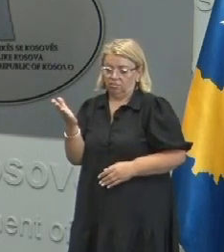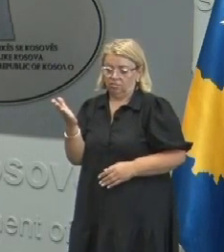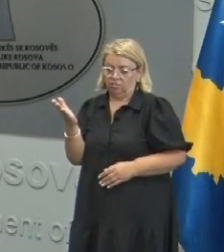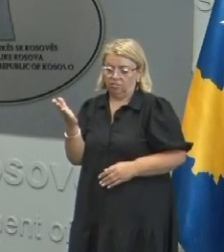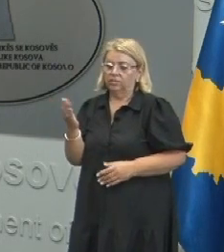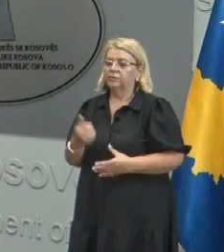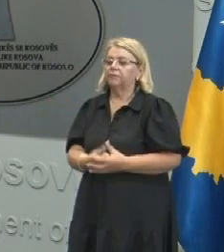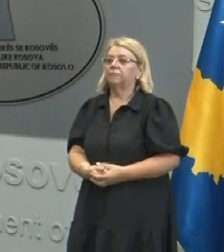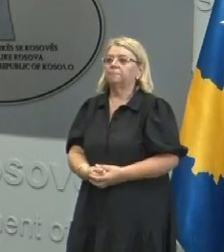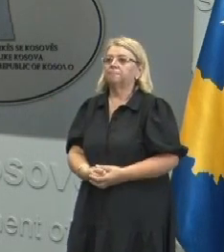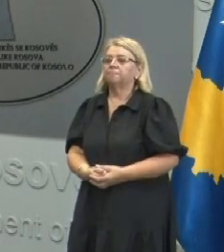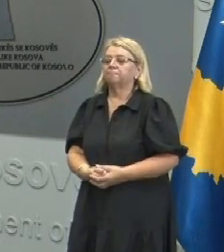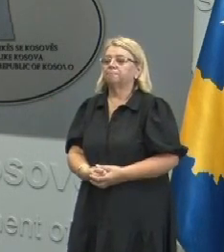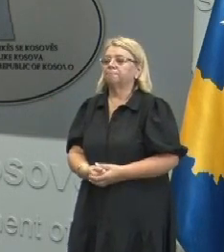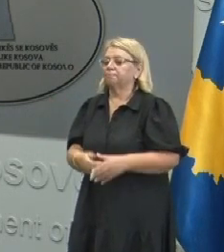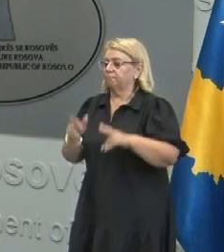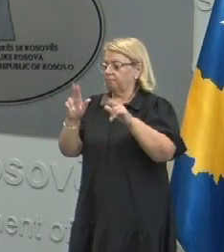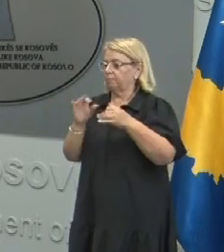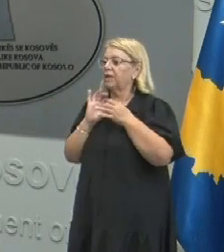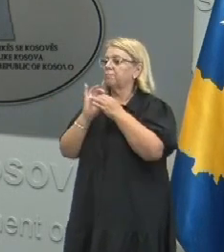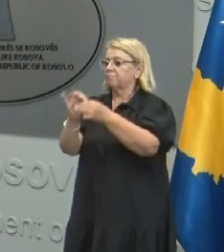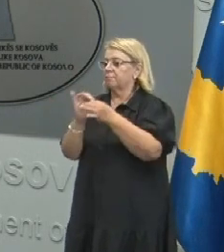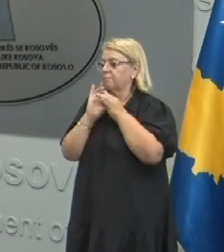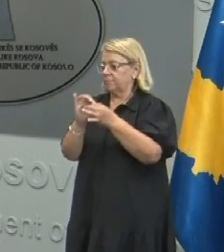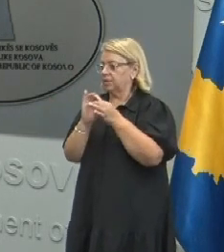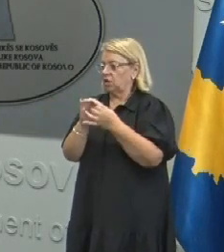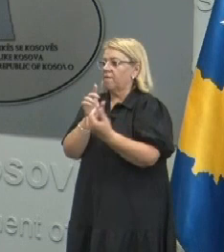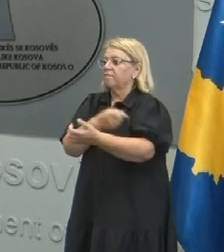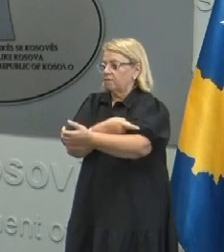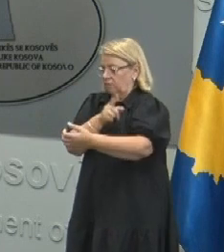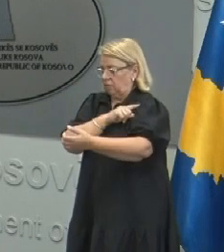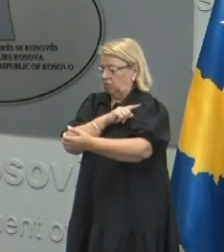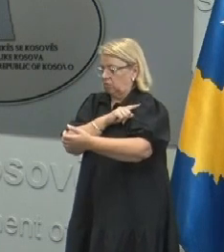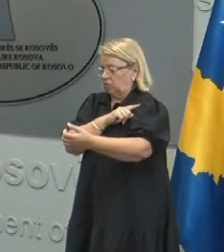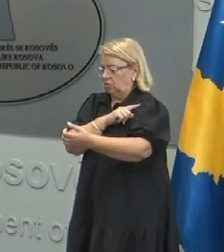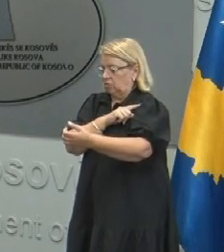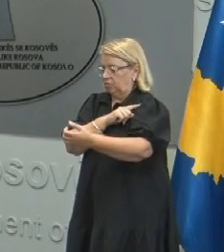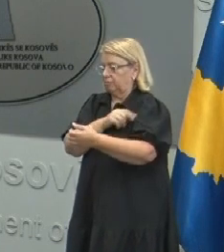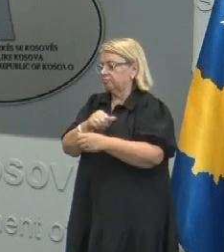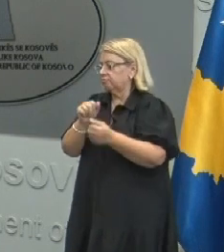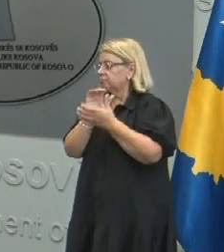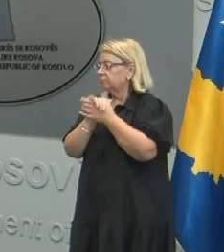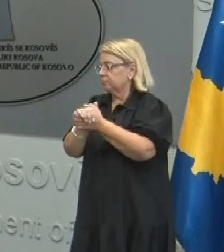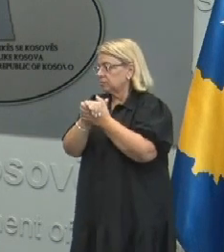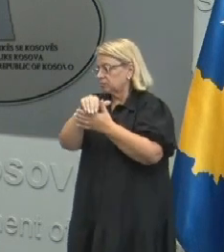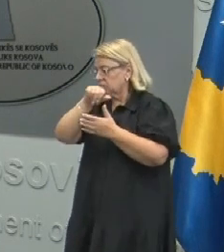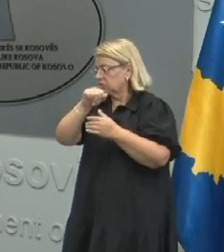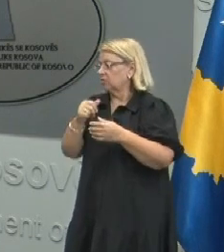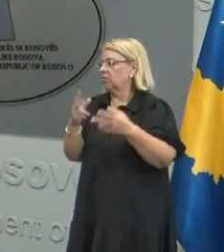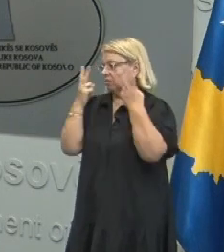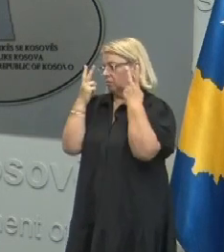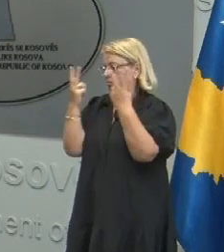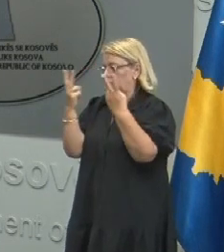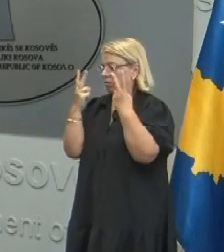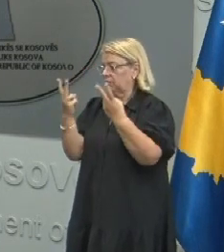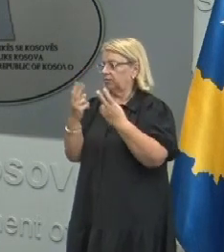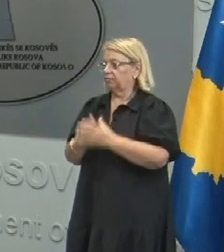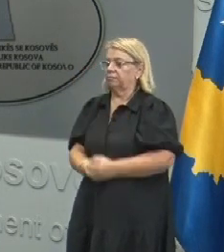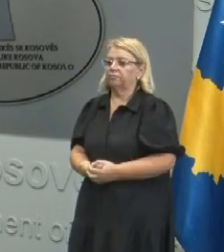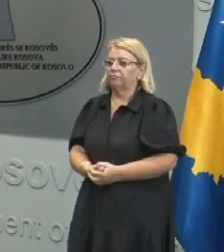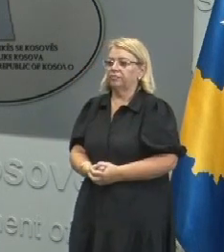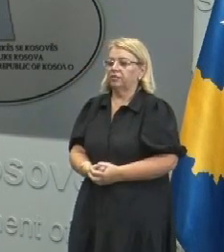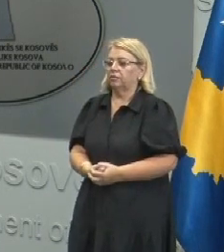janë partneri, aleati dhe miku ynë kryesor dhe janë